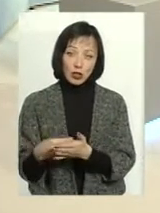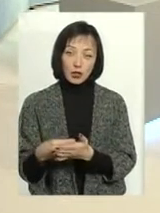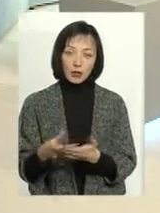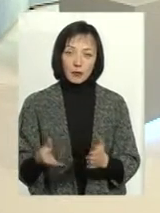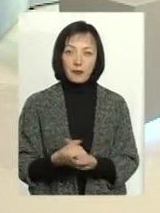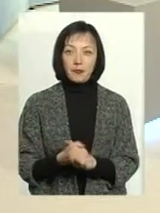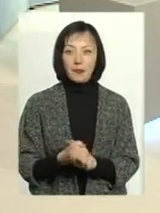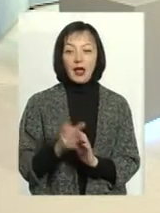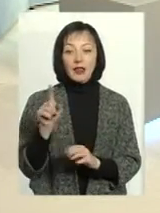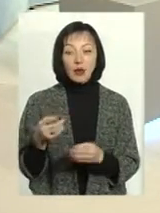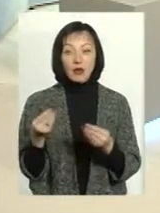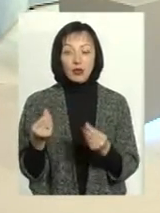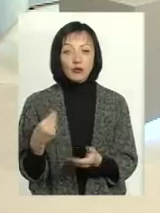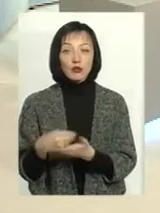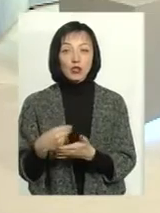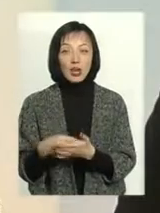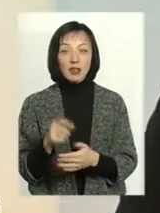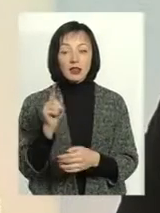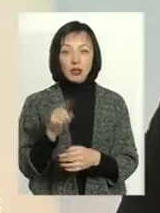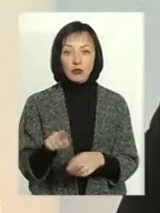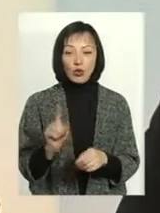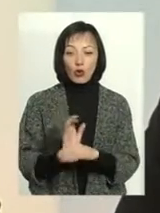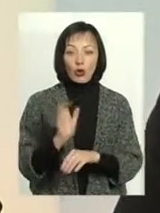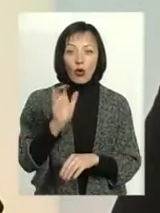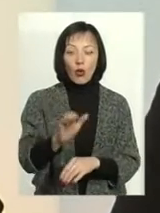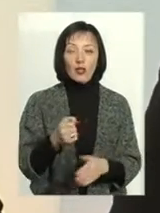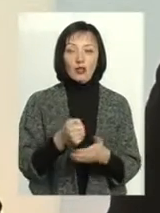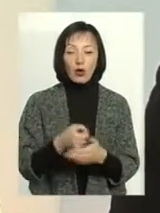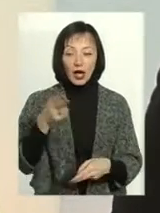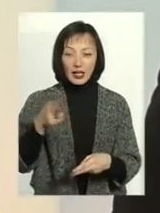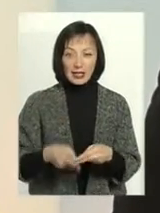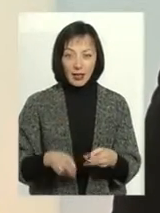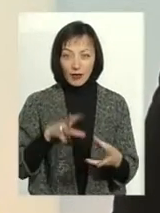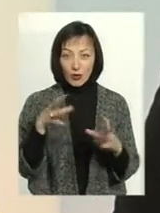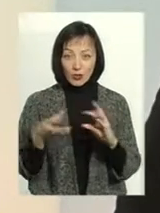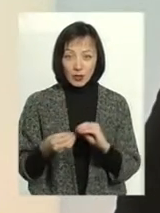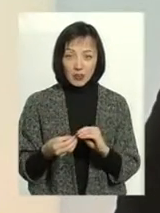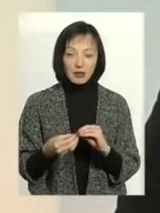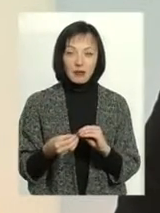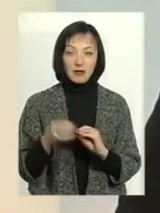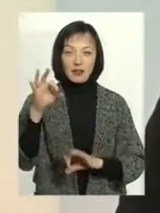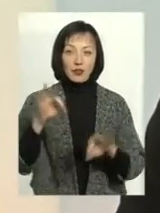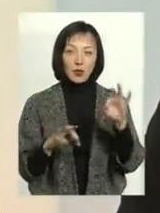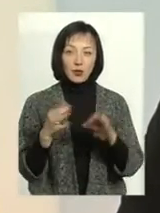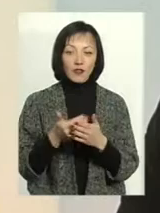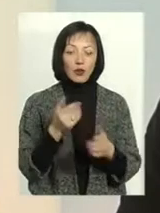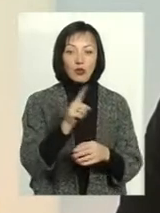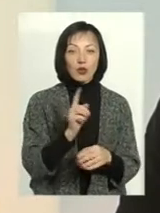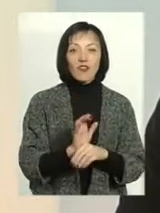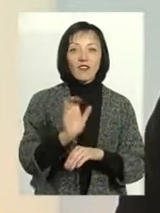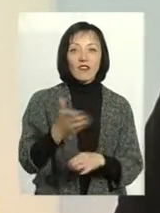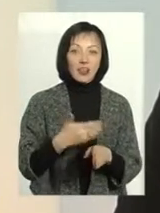бюджету. А там, де є гроші з бюджету, там те, що доходить до кінцевого, да, споживача, складає відсоток від того, що на